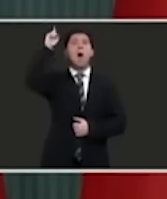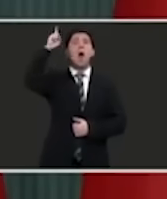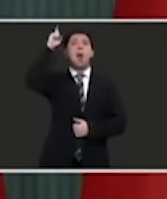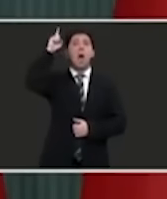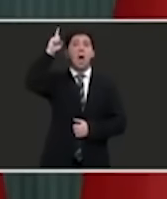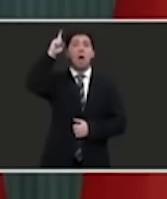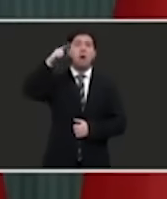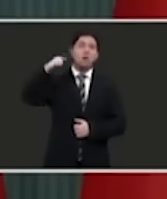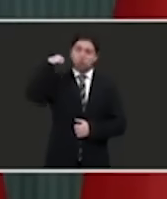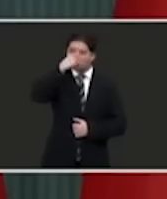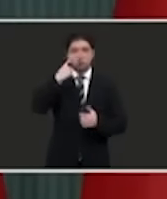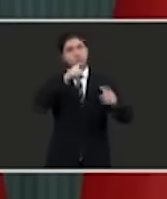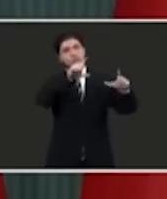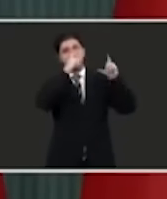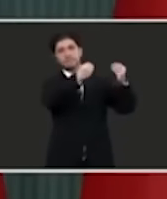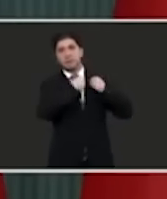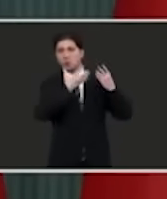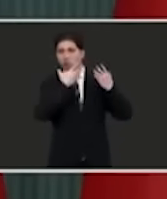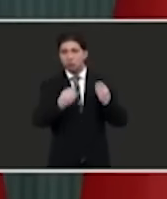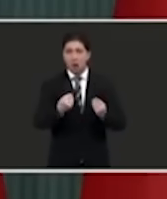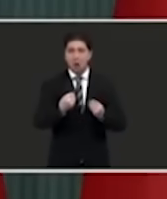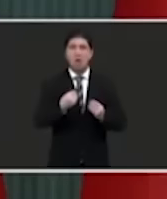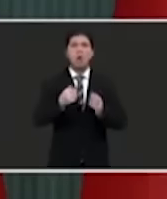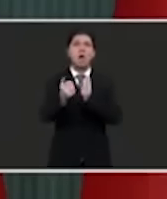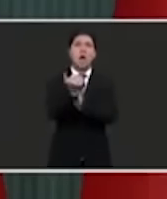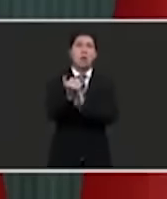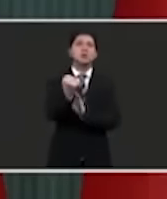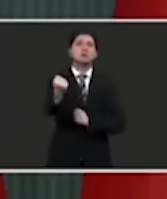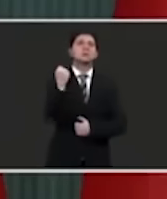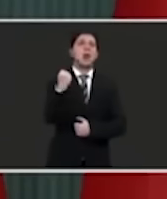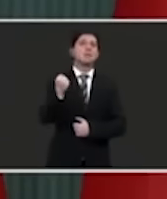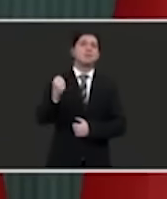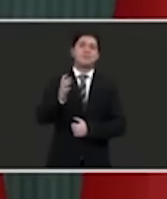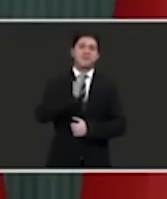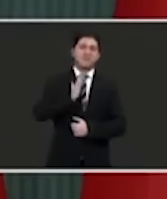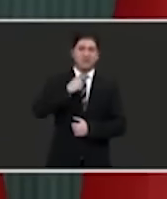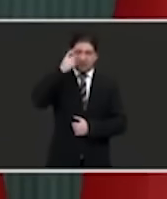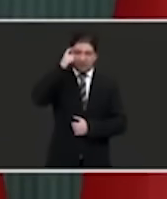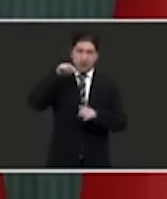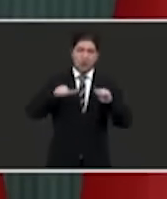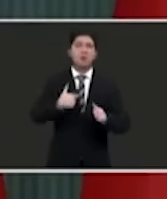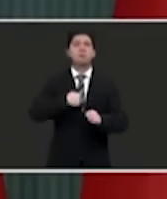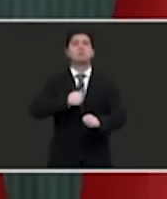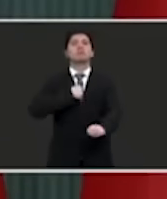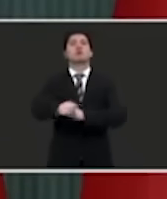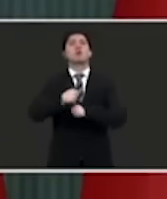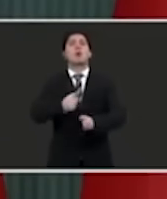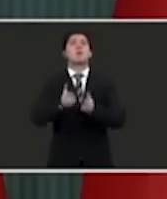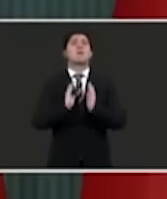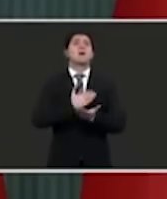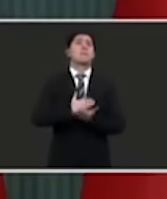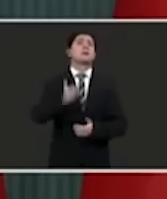dönmez yüzü, bükülmez kolu vardır düsturuyla mücadelemizi